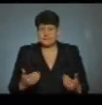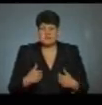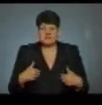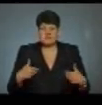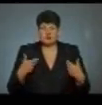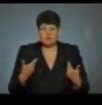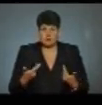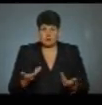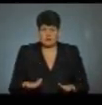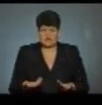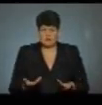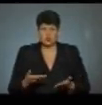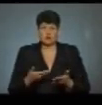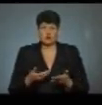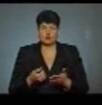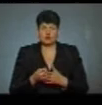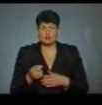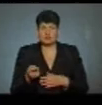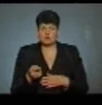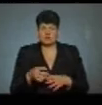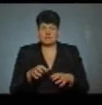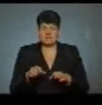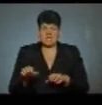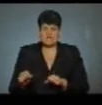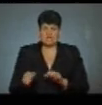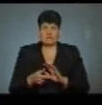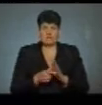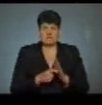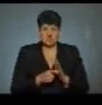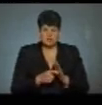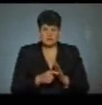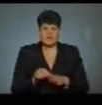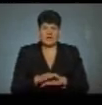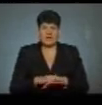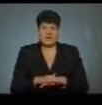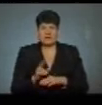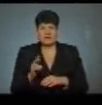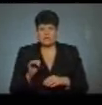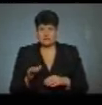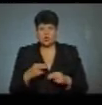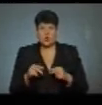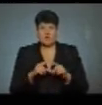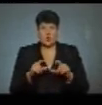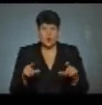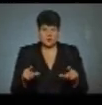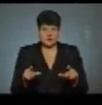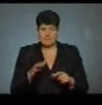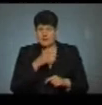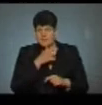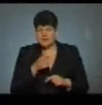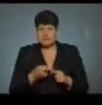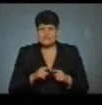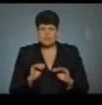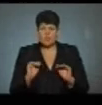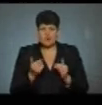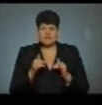звернулися з пропозицією до тернопільських власників приміщень, ринків, торгових комплексів на період цих